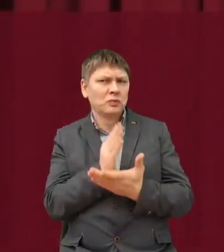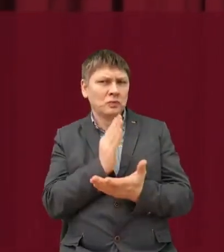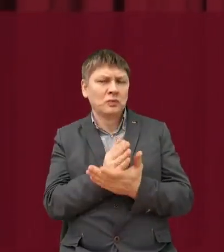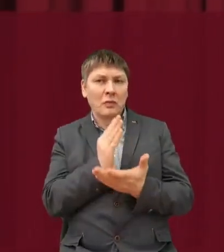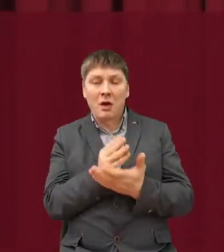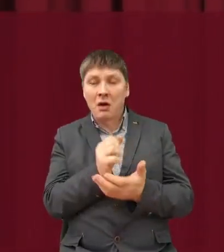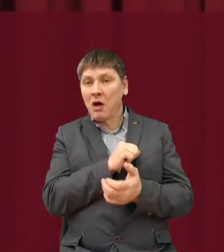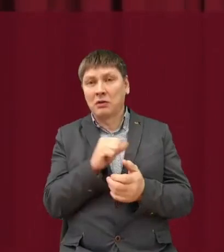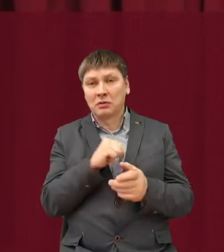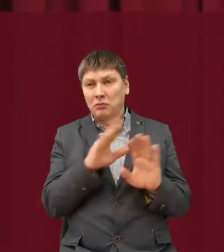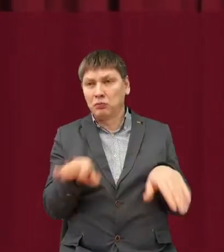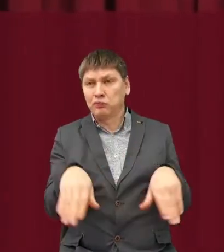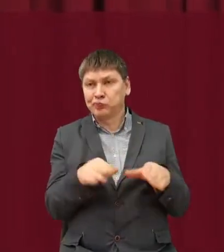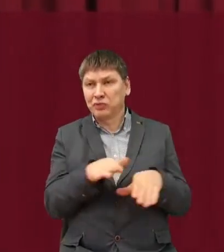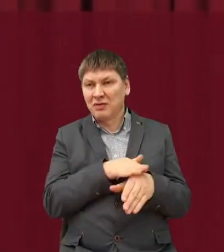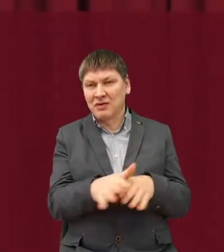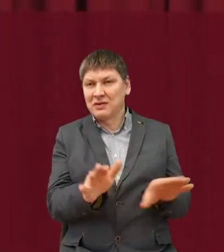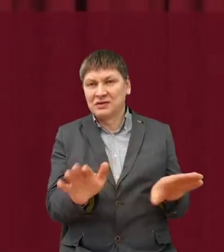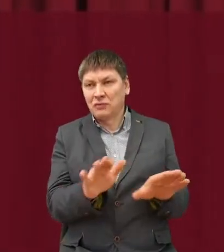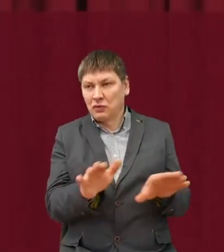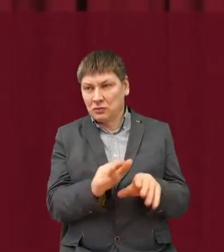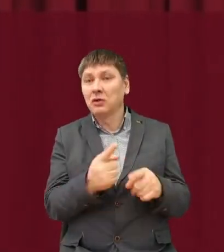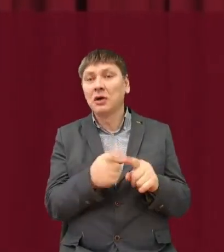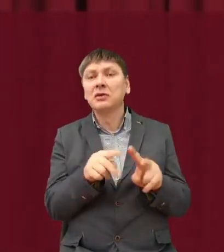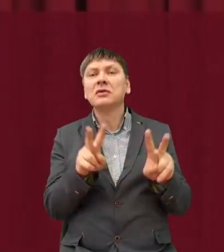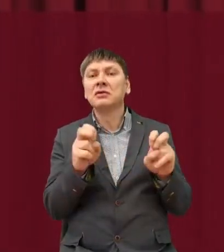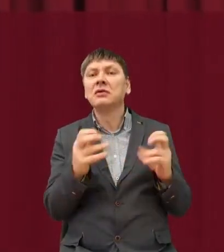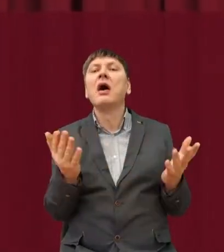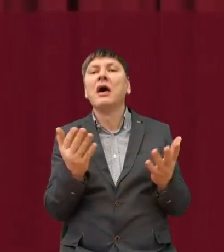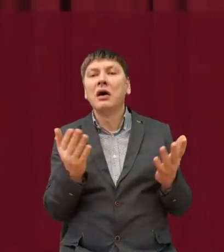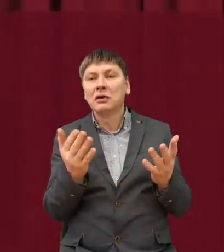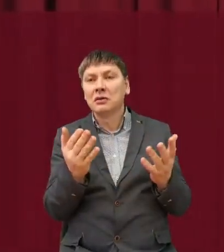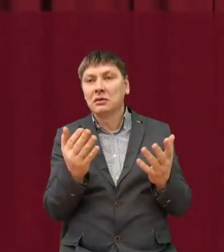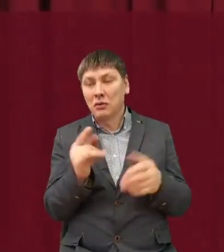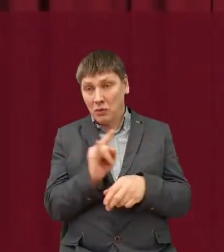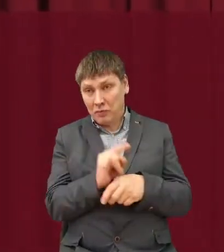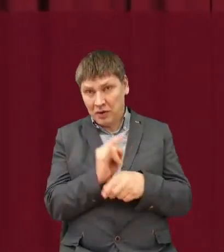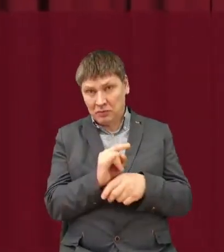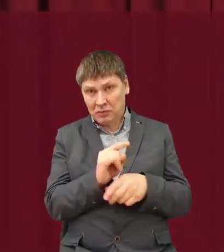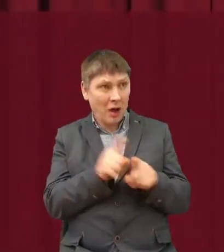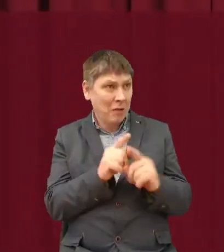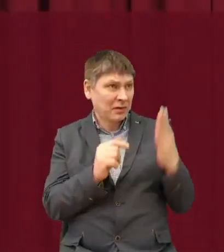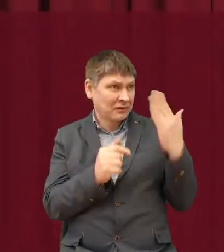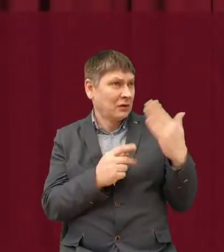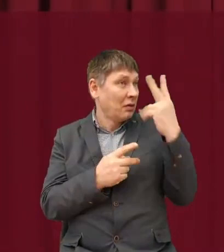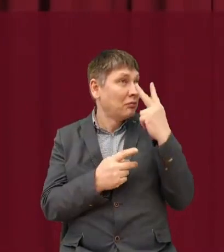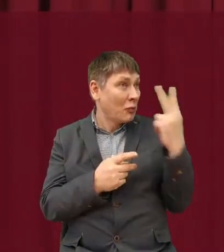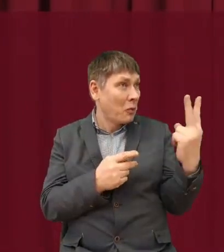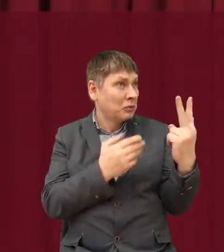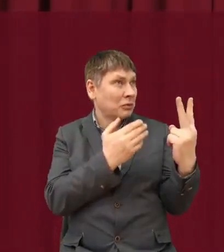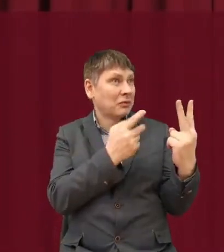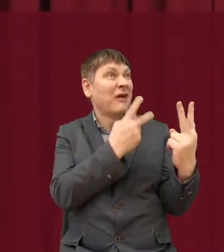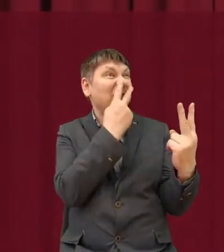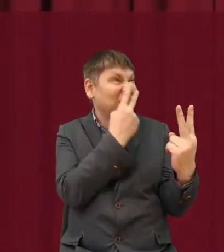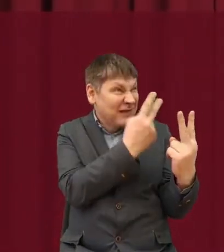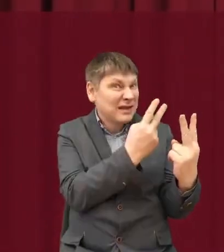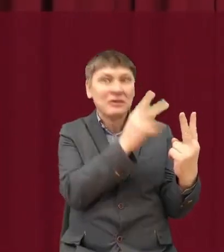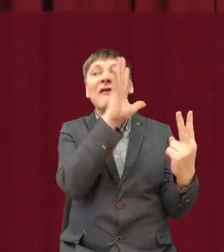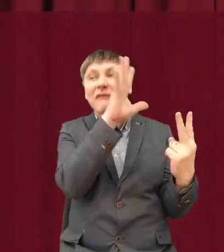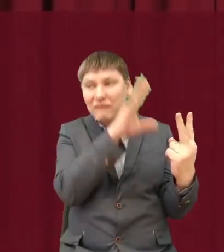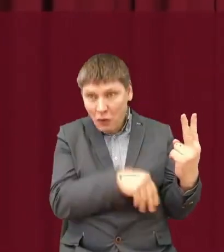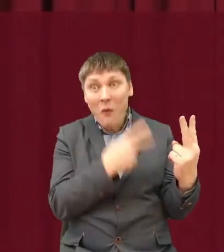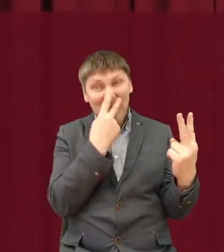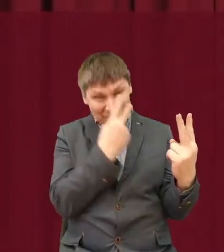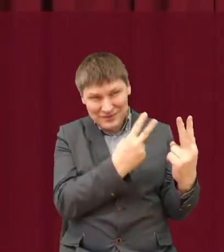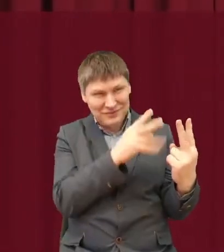не исполнять подобно тому как человек смотрит в зеркало и Казалось бы все видит Да не видит